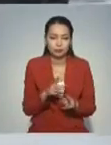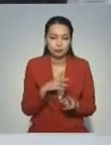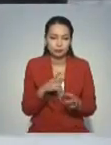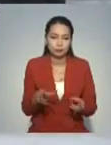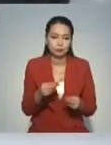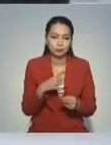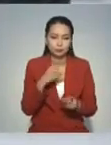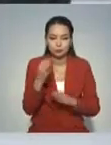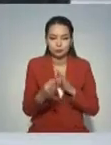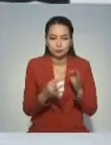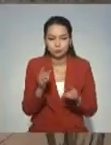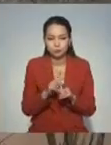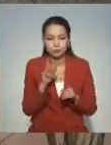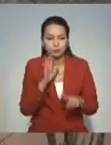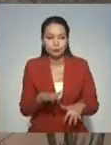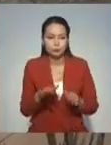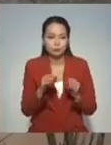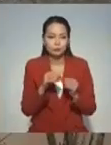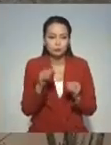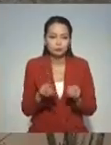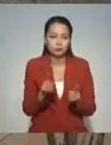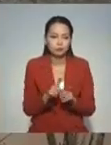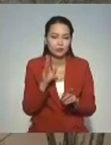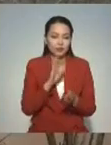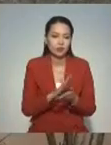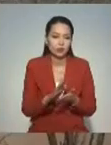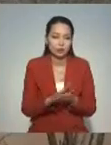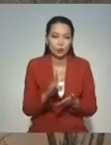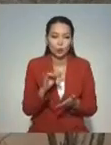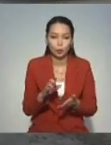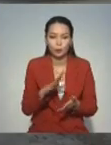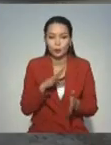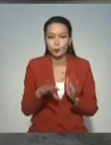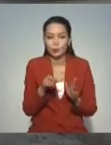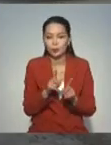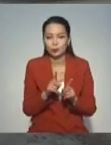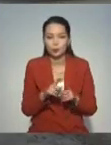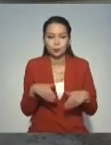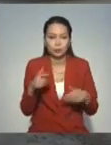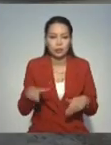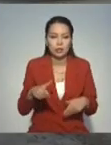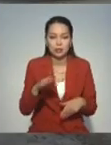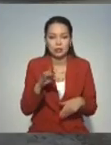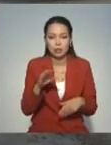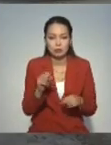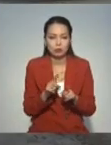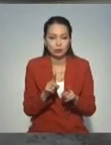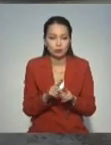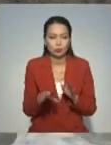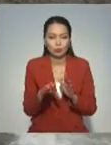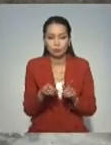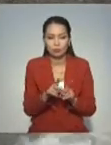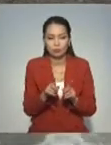За сутки удалось откачать более 10 тысяч кубометров воды. Пришлось даже раскапывать часть международной трассы, чтобы увести поток. Но